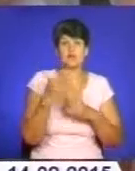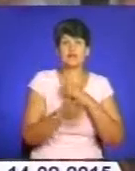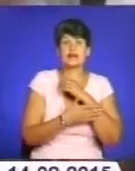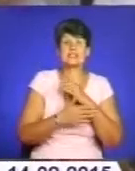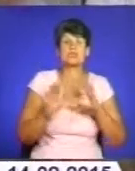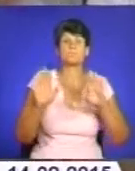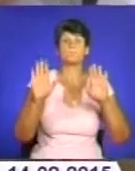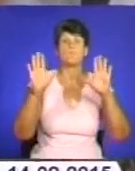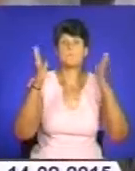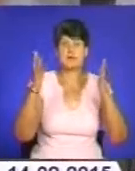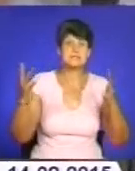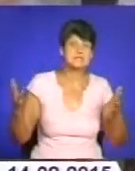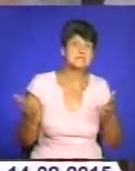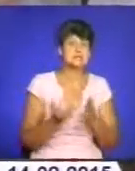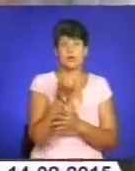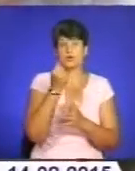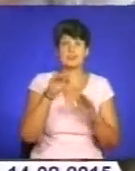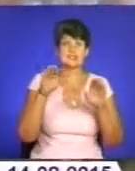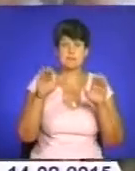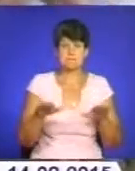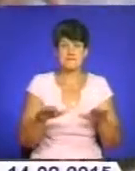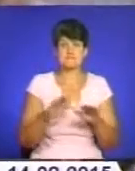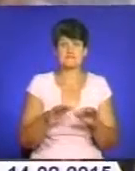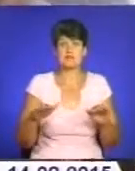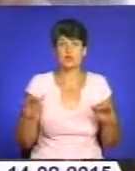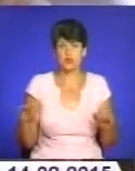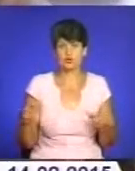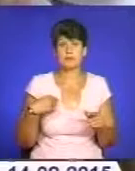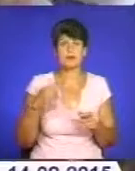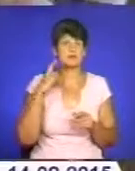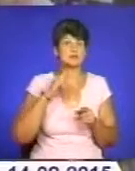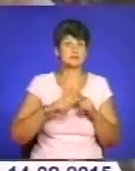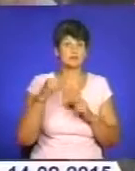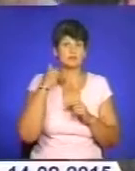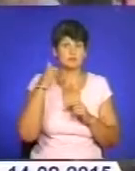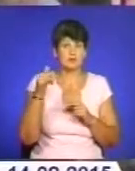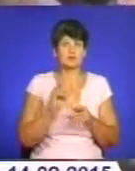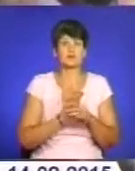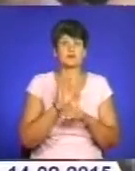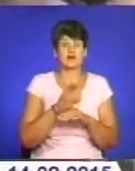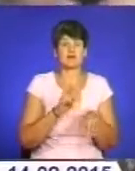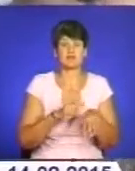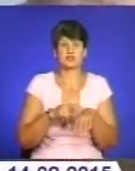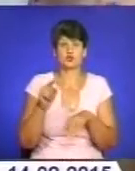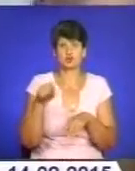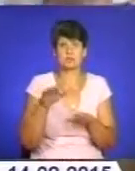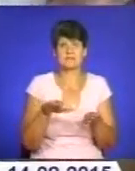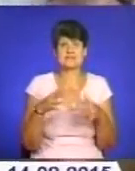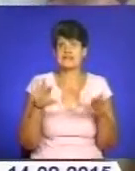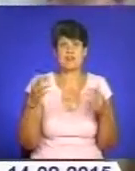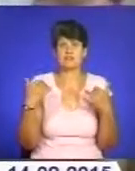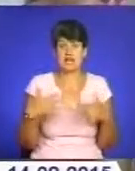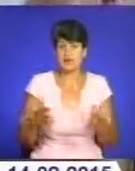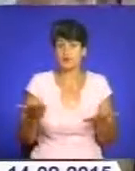момент просто знаходиться якесь місце в садочку, і тебе бігом посилають по лікарях, тому що, щоб то місце не втратилося,